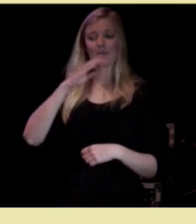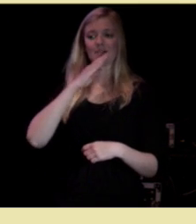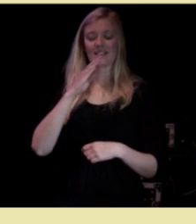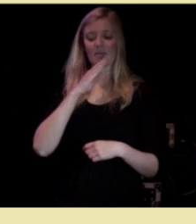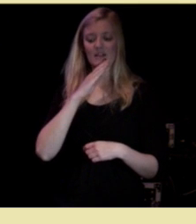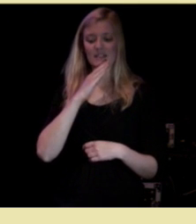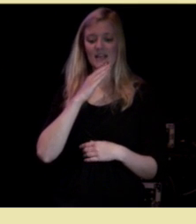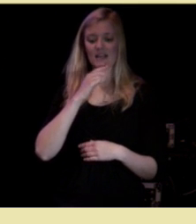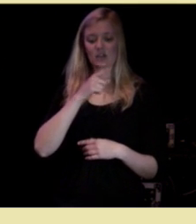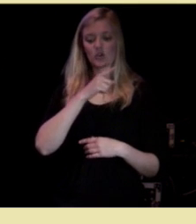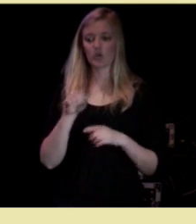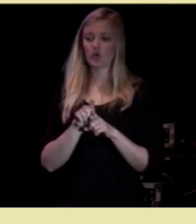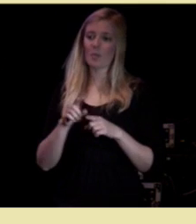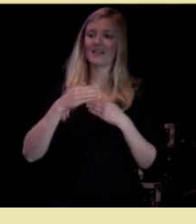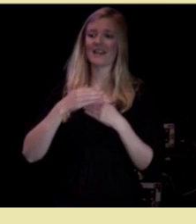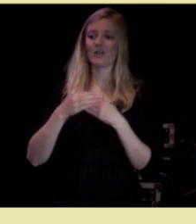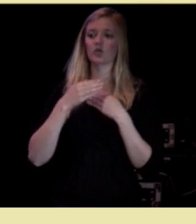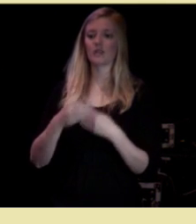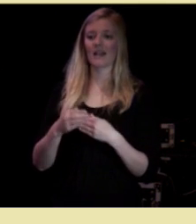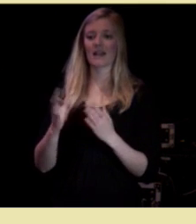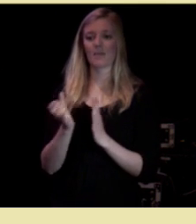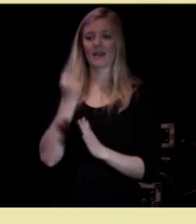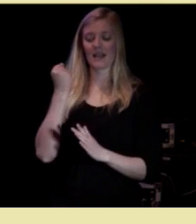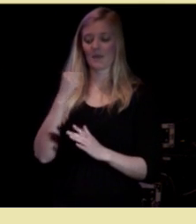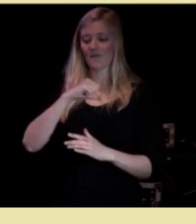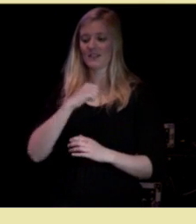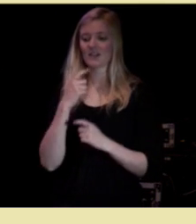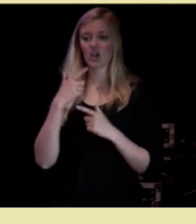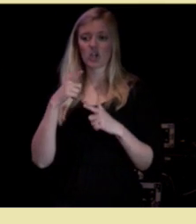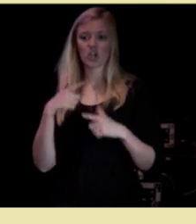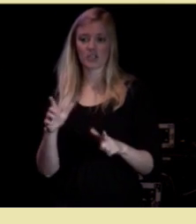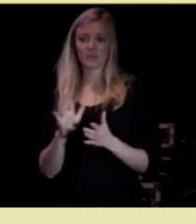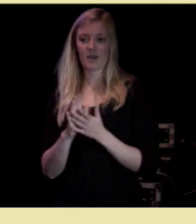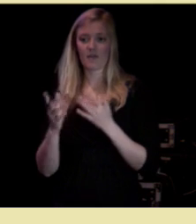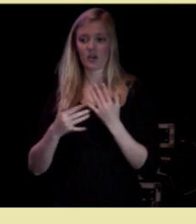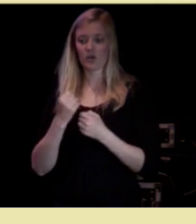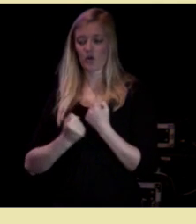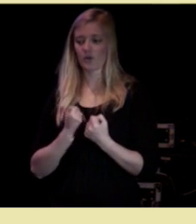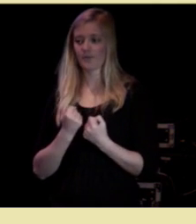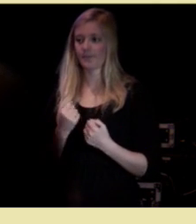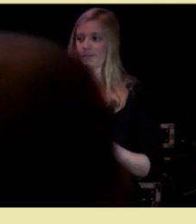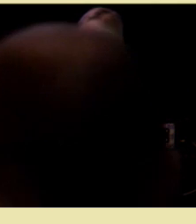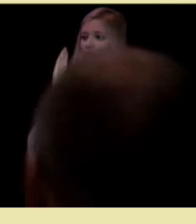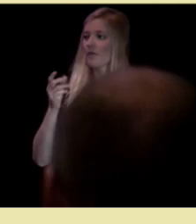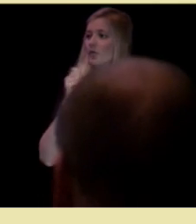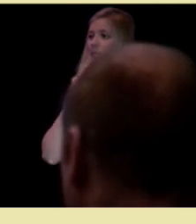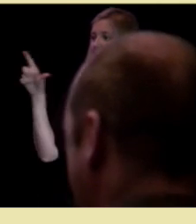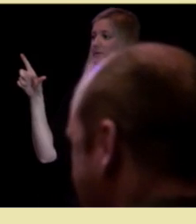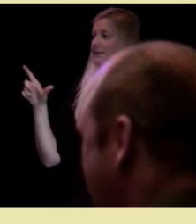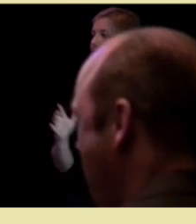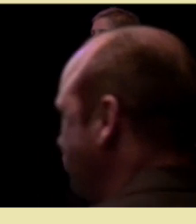et relasjonelt begrep for å lykkes med det de gjør. Takk for oppmerksomheten.